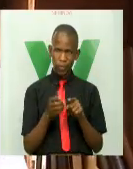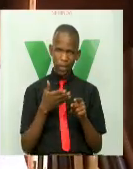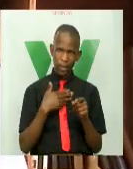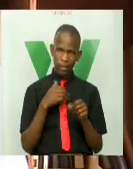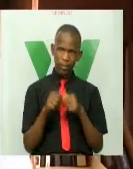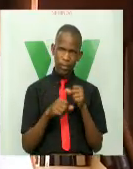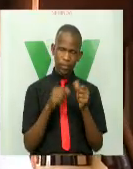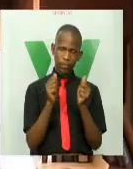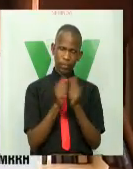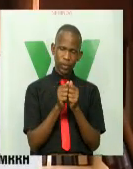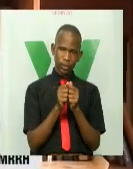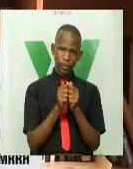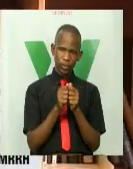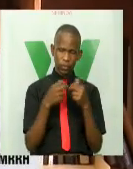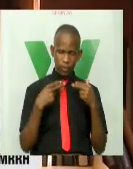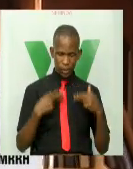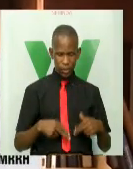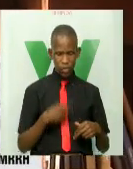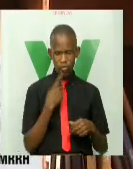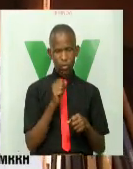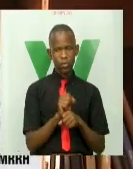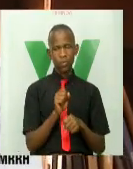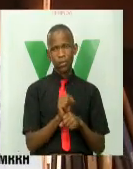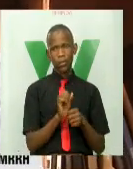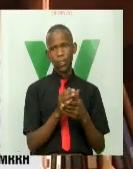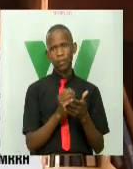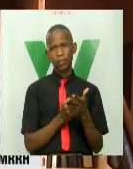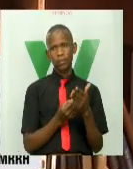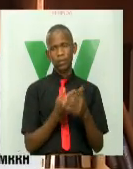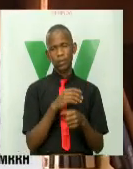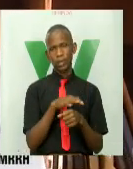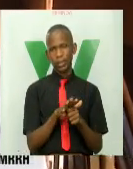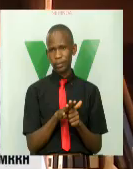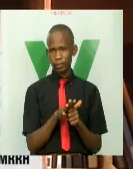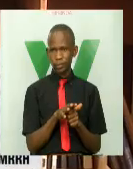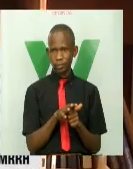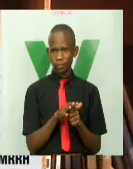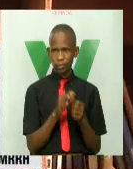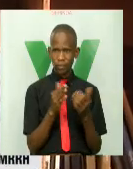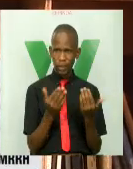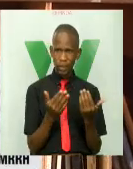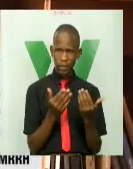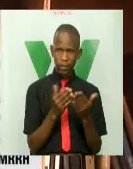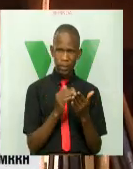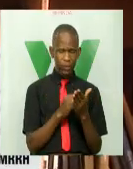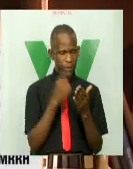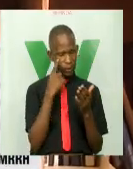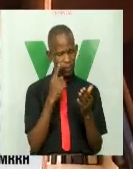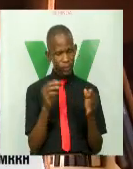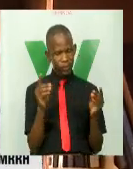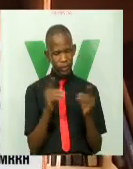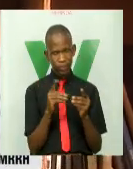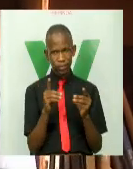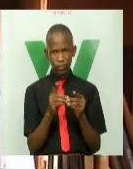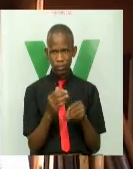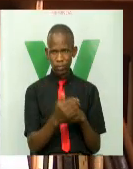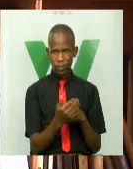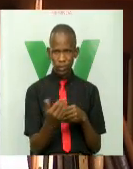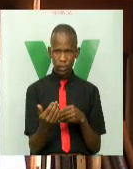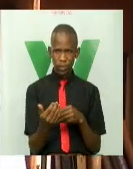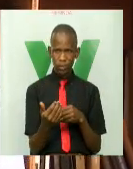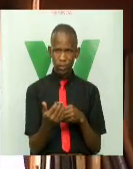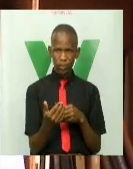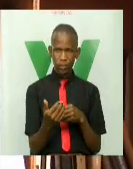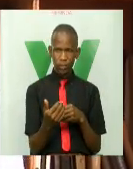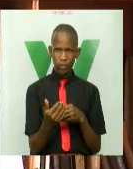10 health workers falling sick of COVID because they were seeing children. And by